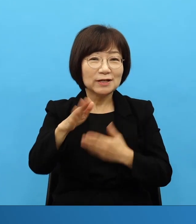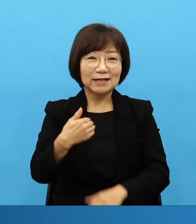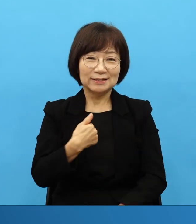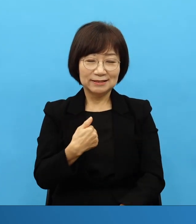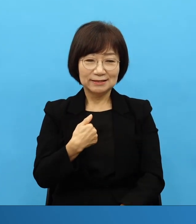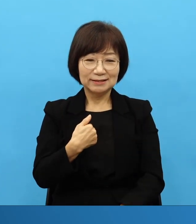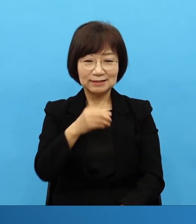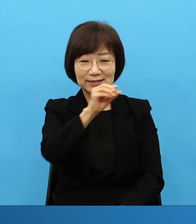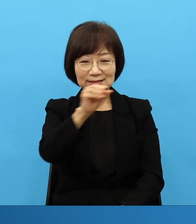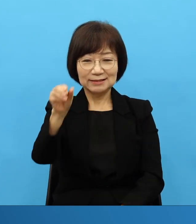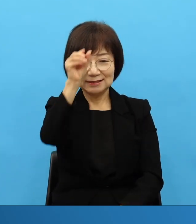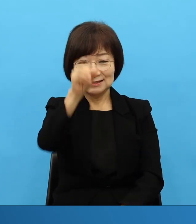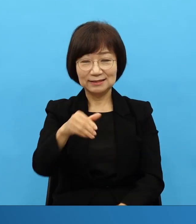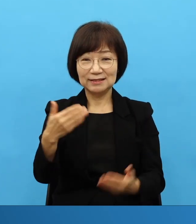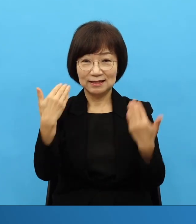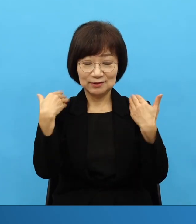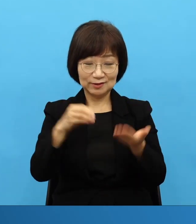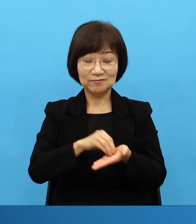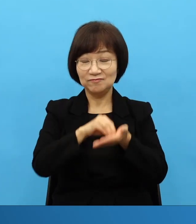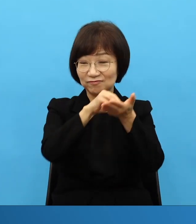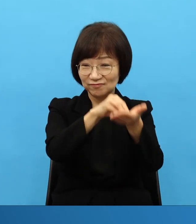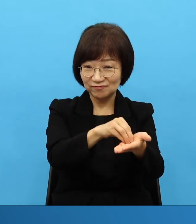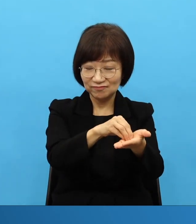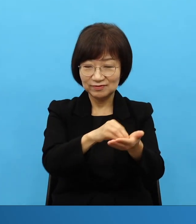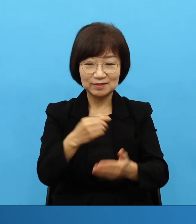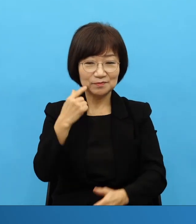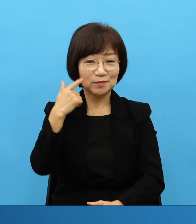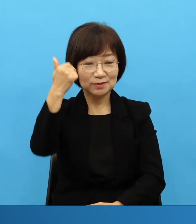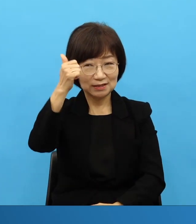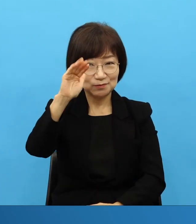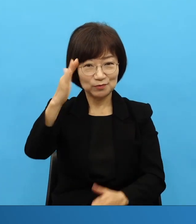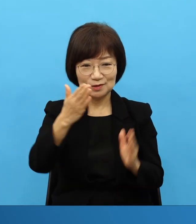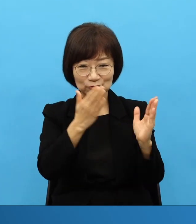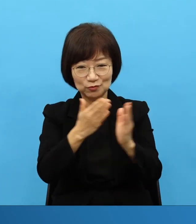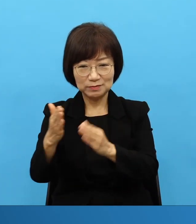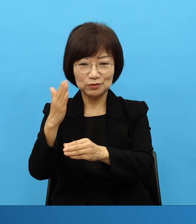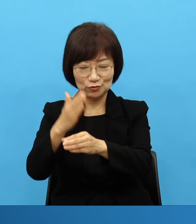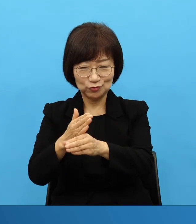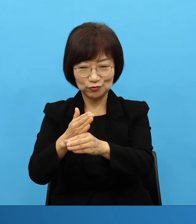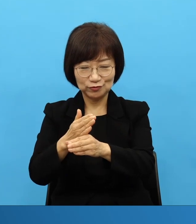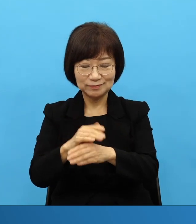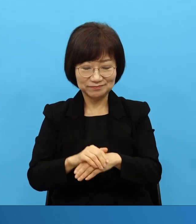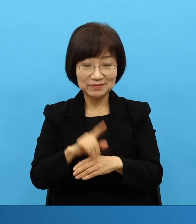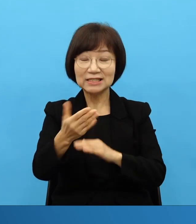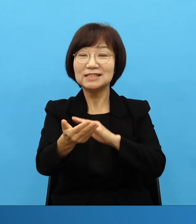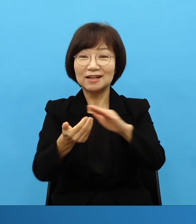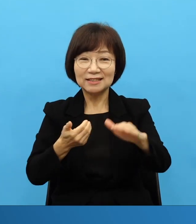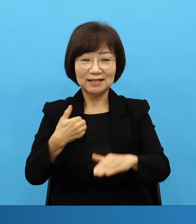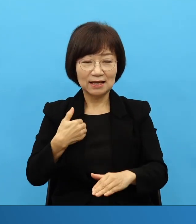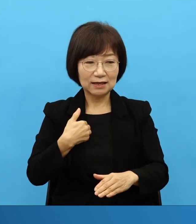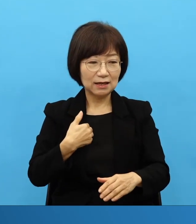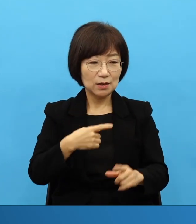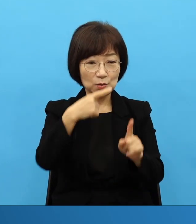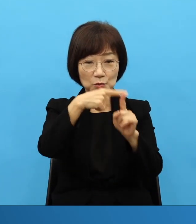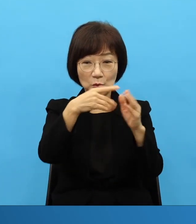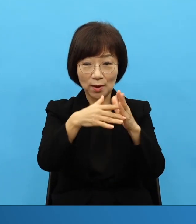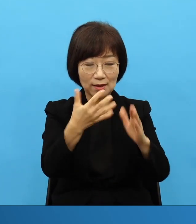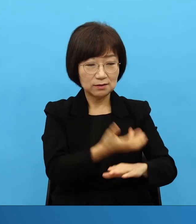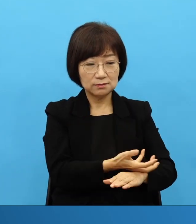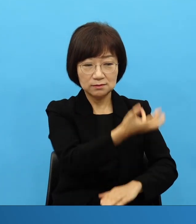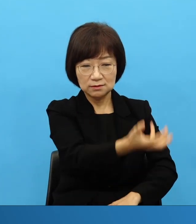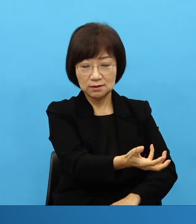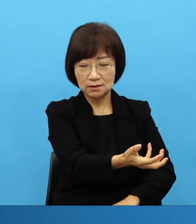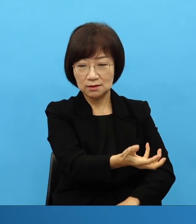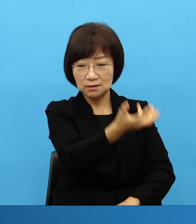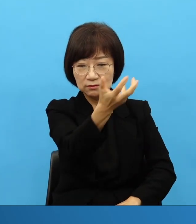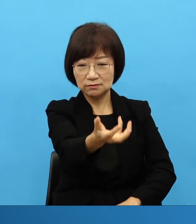준비를 하는데 간 교회들이 이 교회 오기 전까지 5군데를 해요. And due to God's will, I went into seminary, I studied, and went